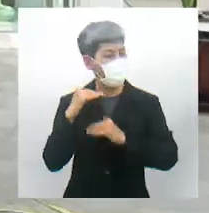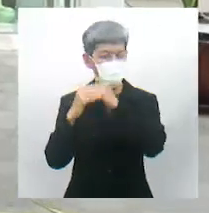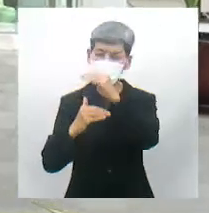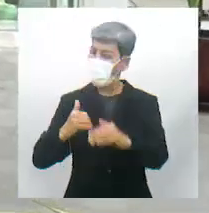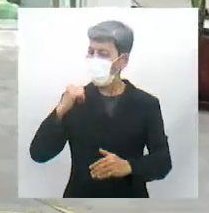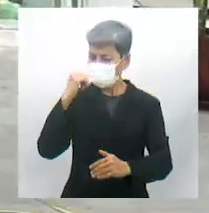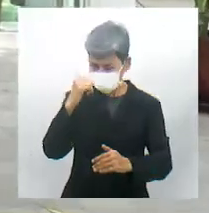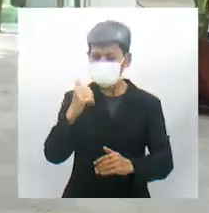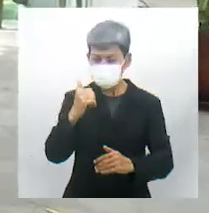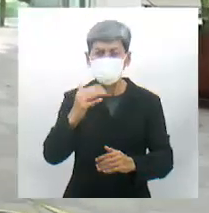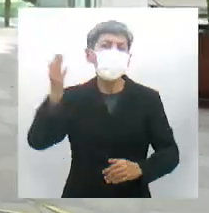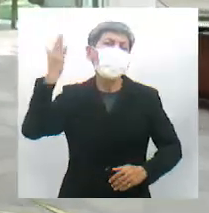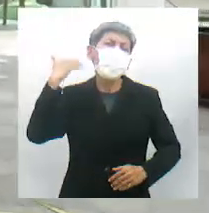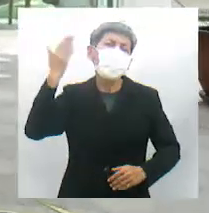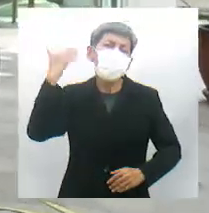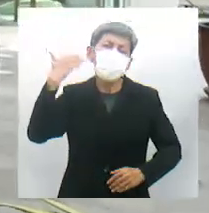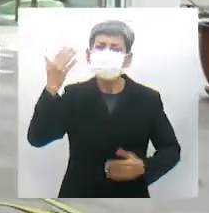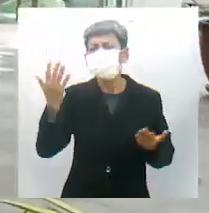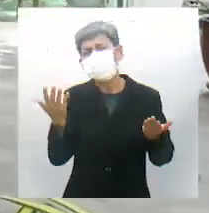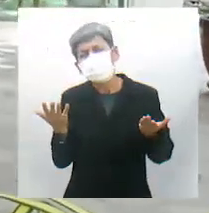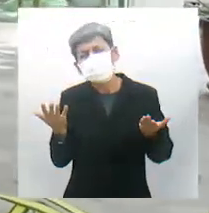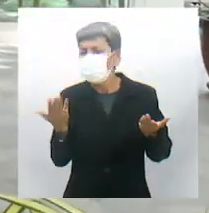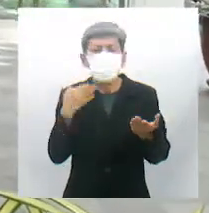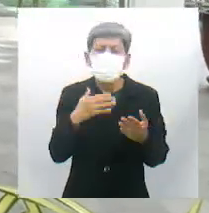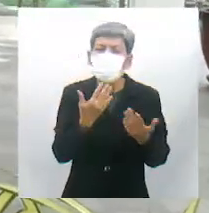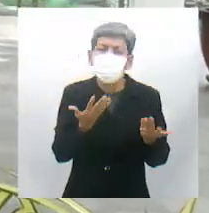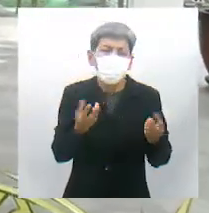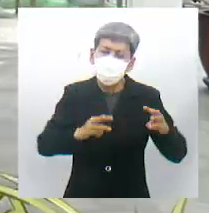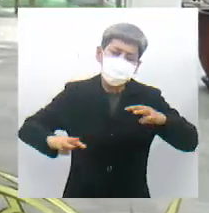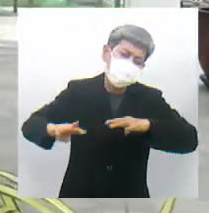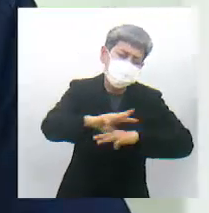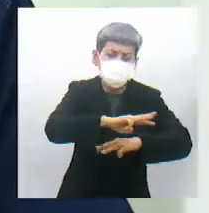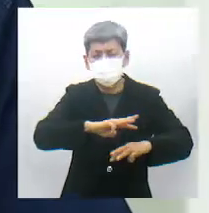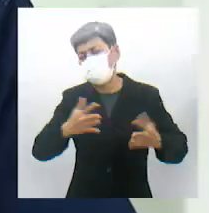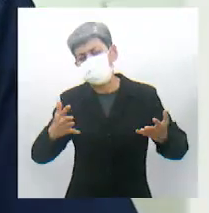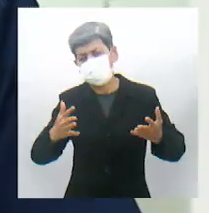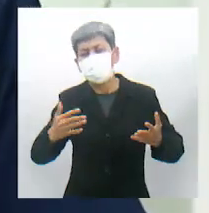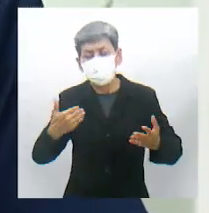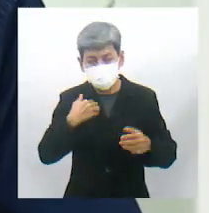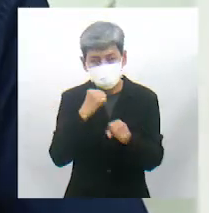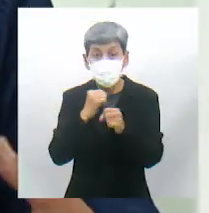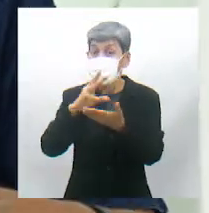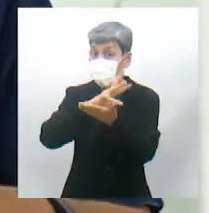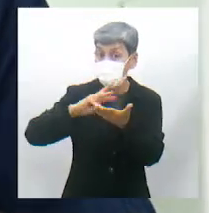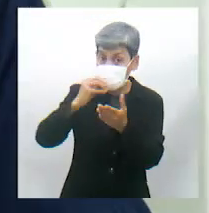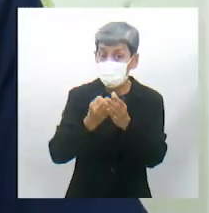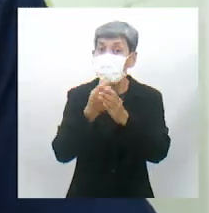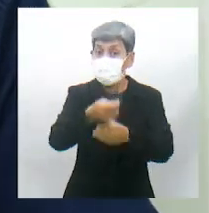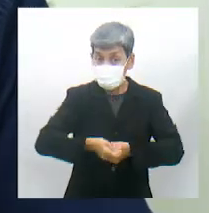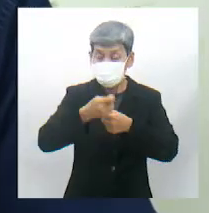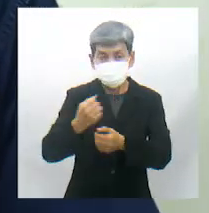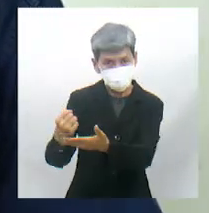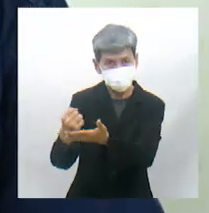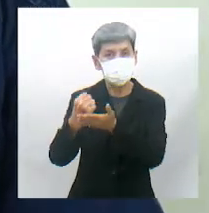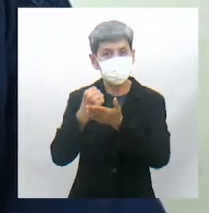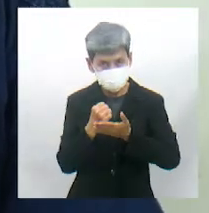ะครับเมื่อก่อนมันยังไม่มีอะไรเลยครับเมื่อก่อนอย่างเงี้ยแล้วมีหน่วยงานมหาลัยมอเกษตรนะครับเข้าม